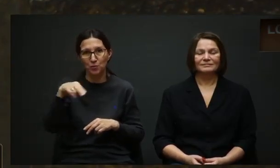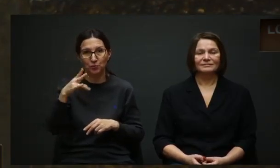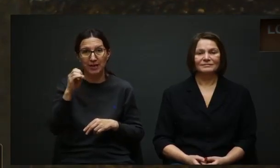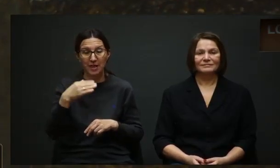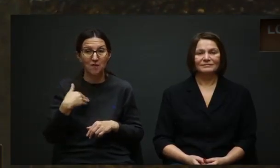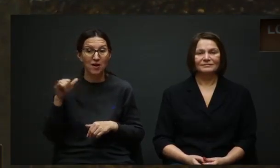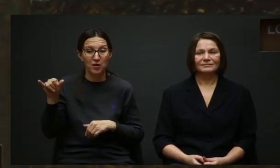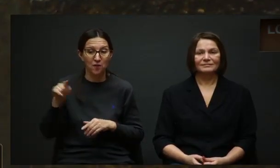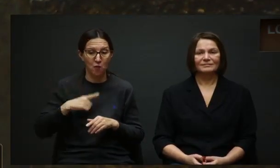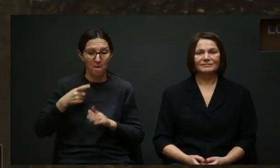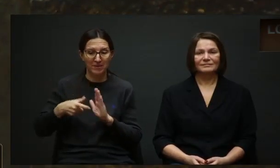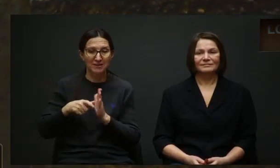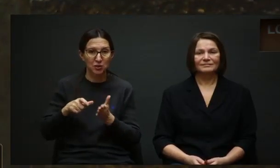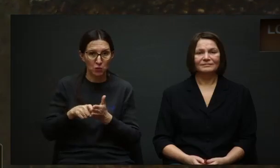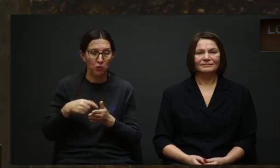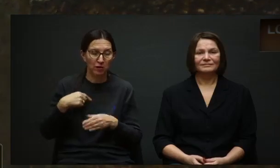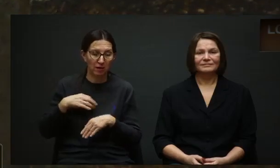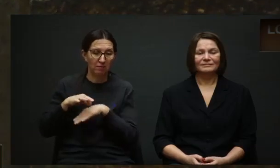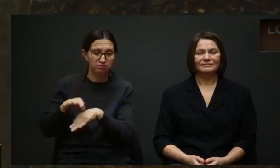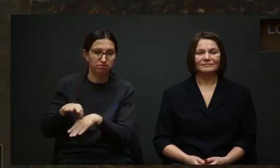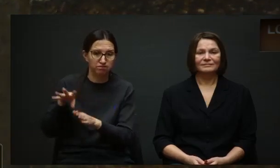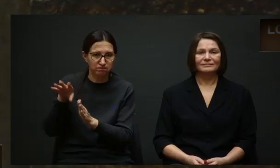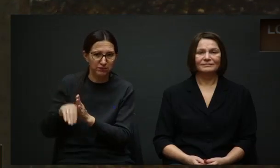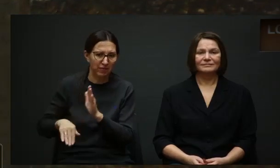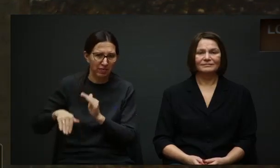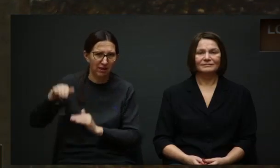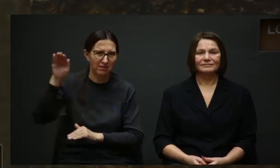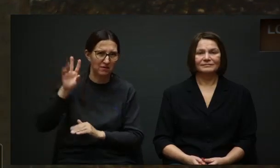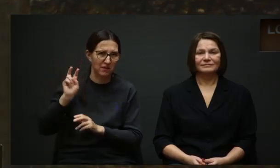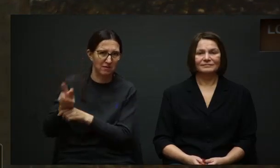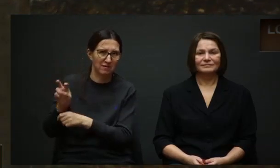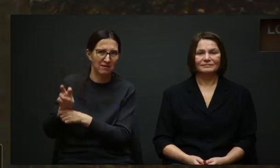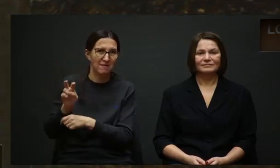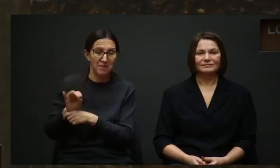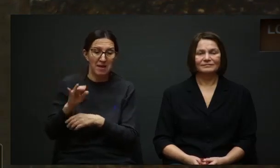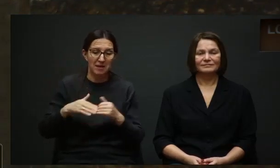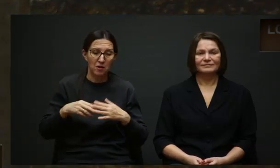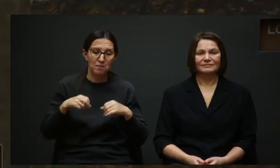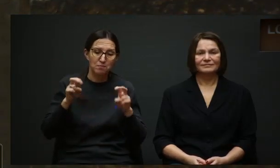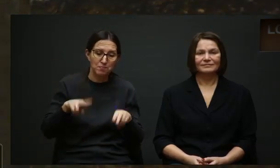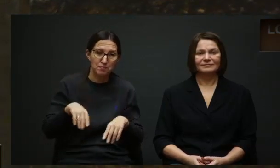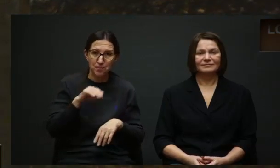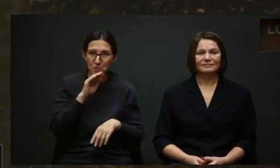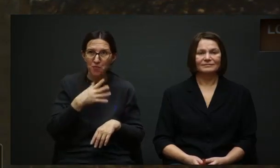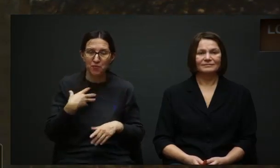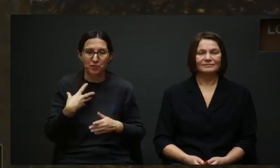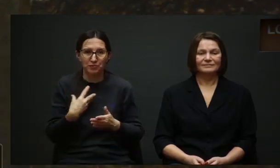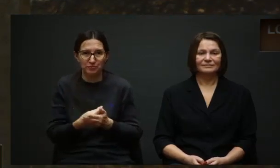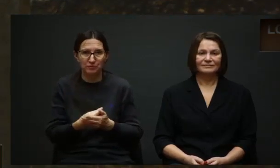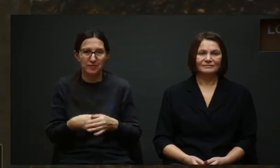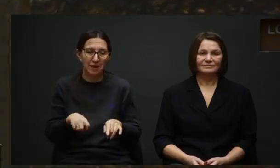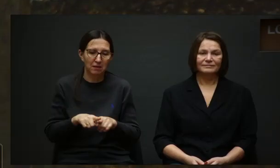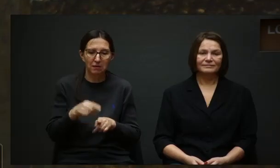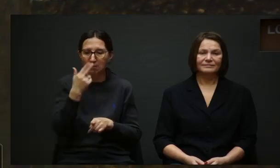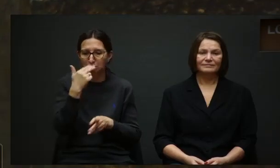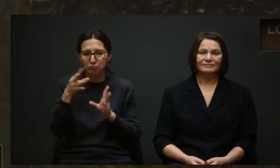его мастерской провел значительную часть своего детства и профессиональные свои, как бы сказать, такие тоже навыки приобретал